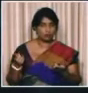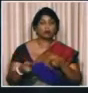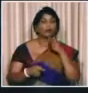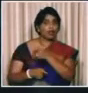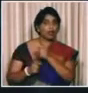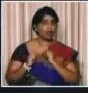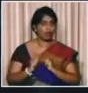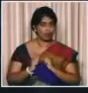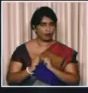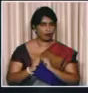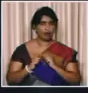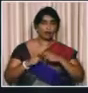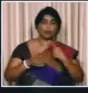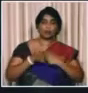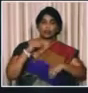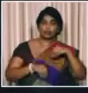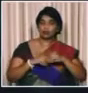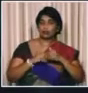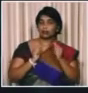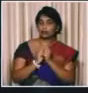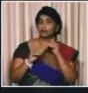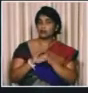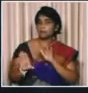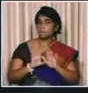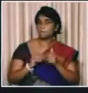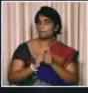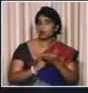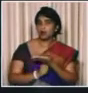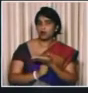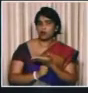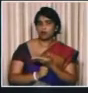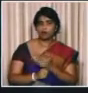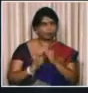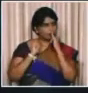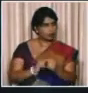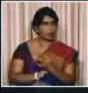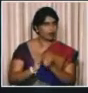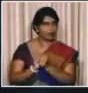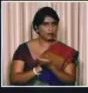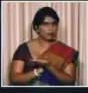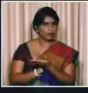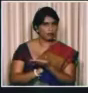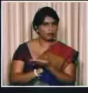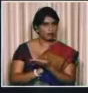ඔහු කොහොමද වෙනත් දේශපාලන ව්‍යාපාර වලට වැඩ කරන අය මැඩ පැවැත්වීම සඳහා කටයුතු කරන්නේ මොන තරම් අසිත්ත්ව වැඩක්ද